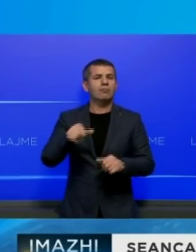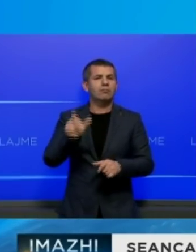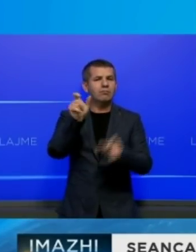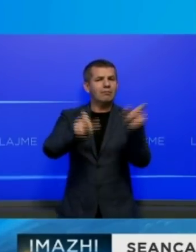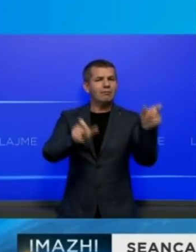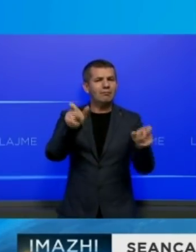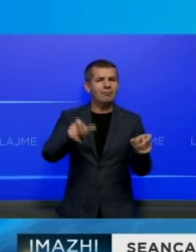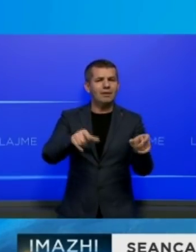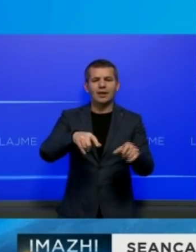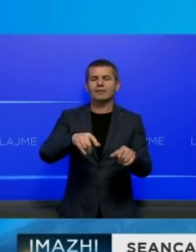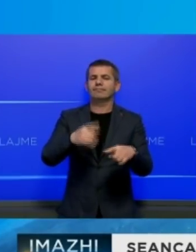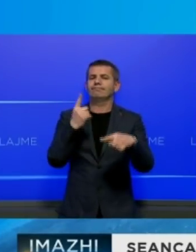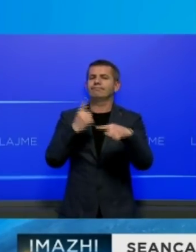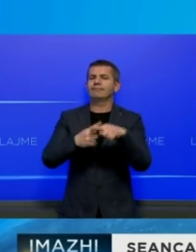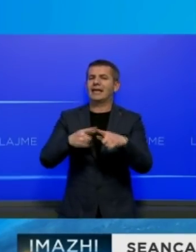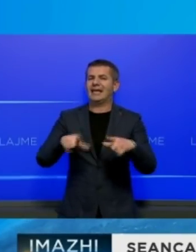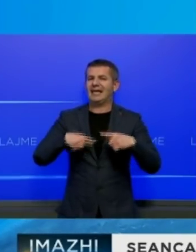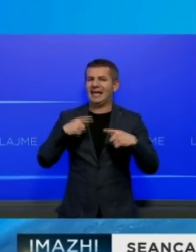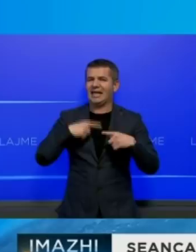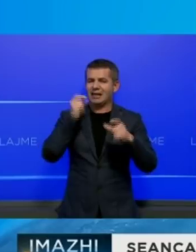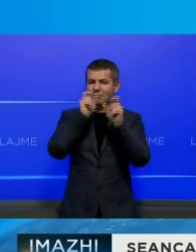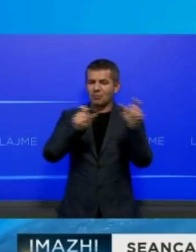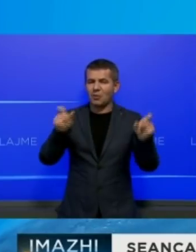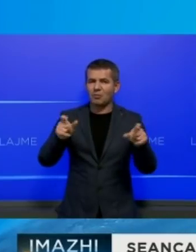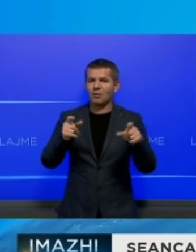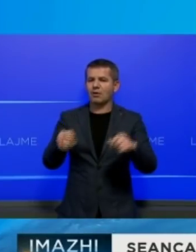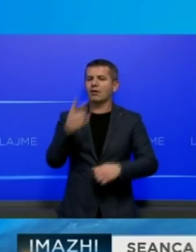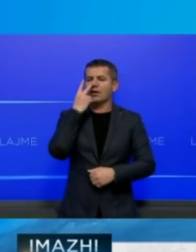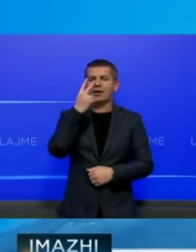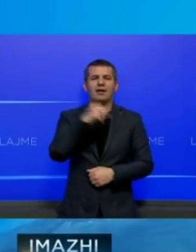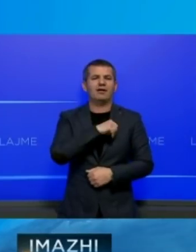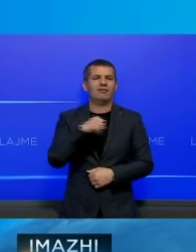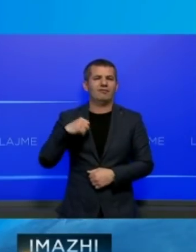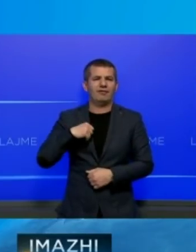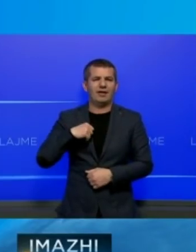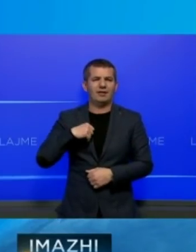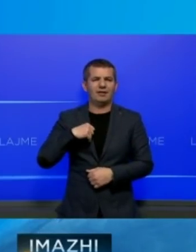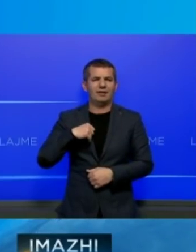të cilat jetën dhe lirin njerëzore e shojnë vetëm përmes